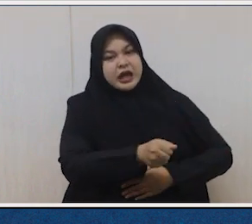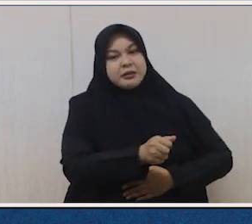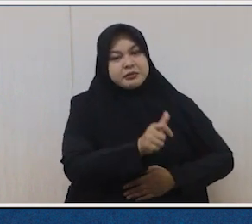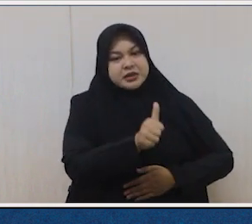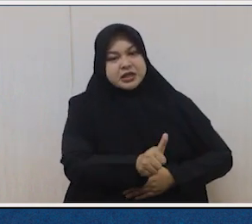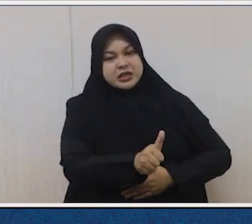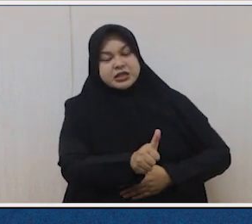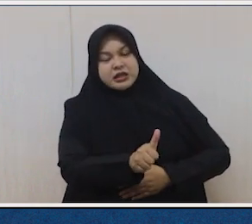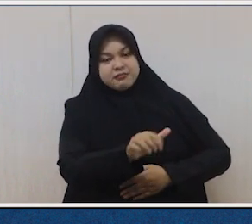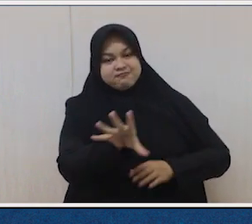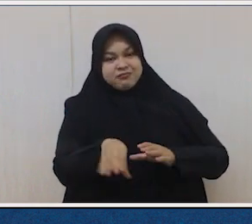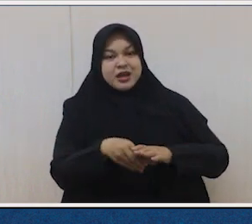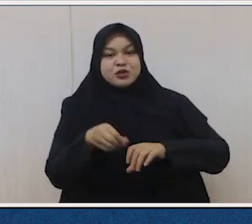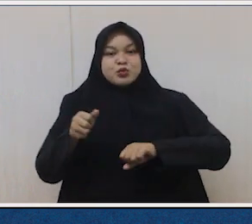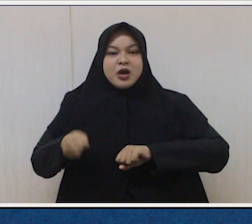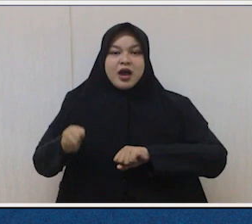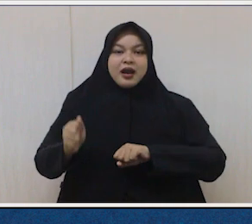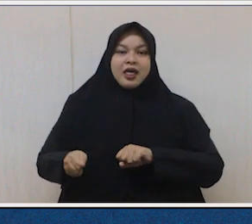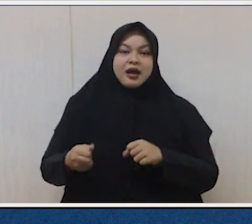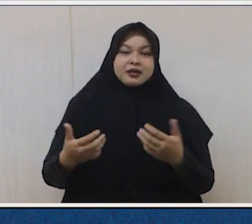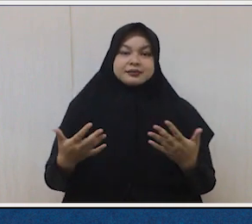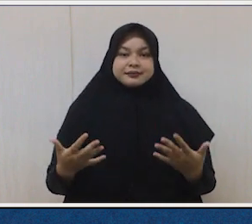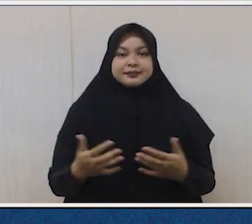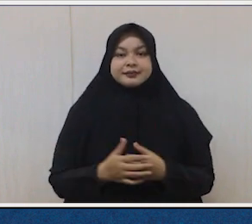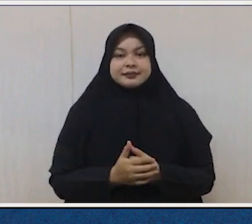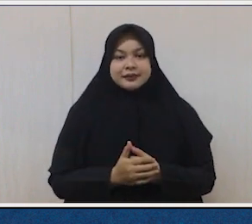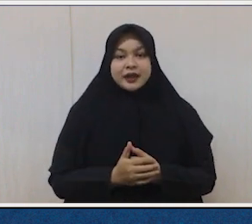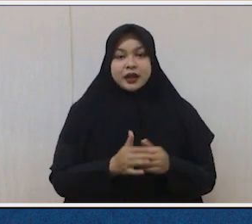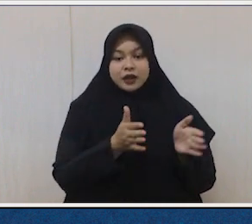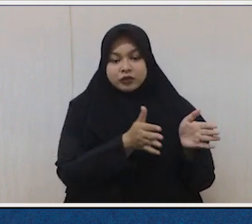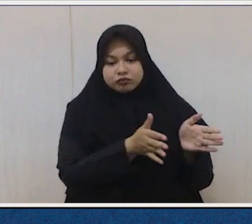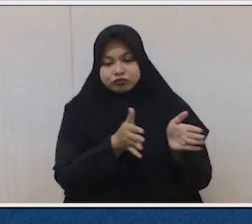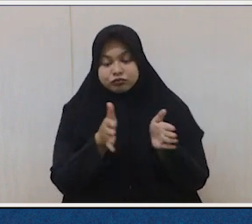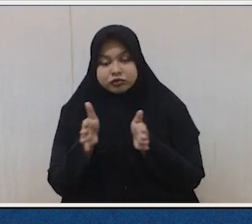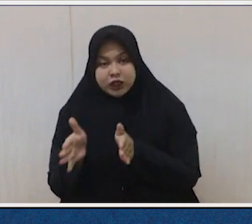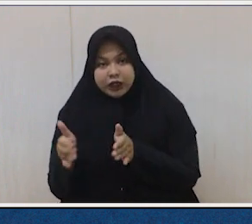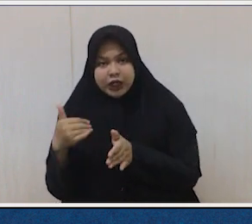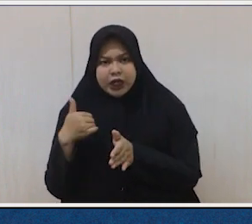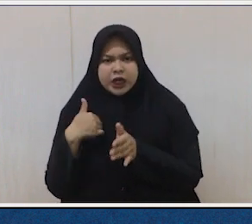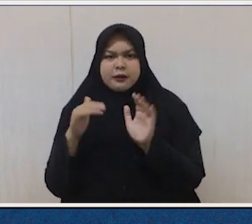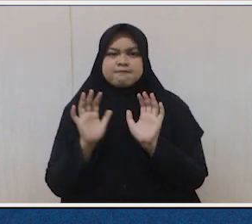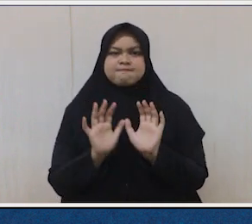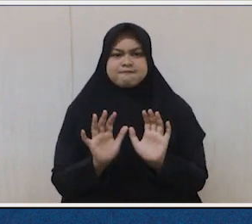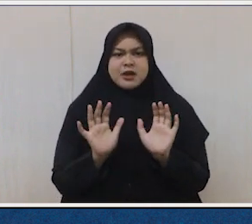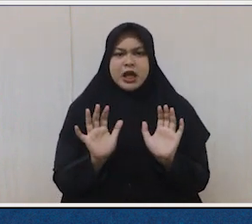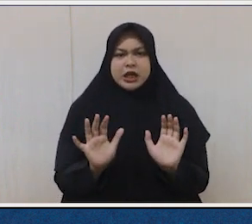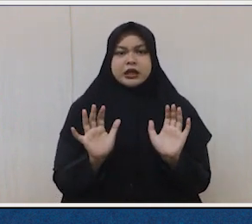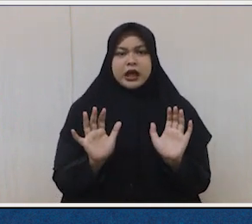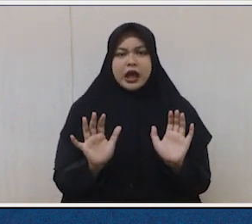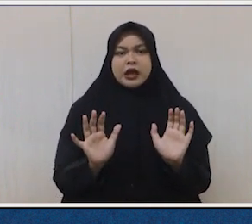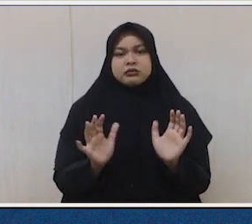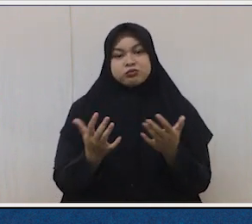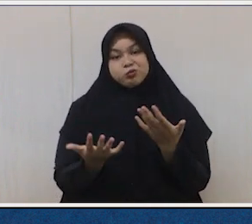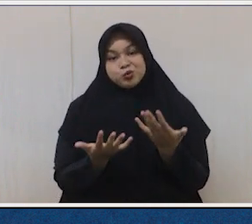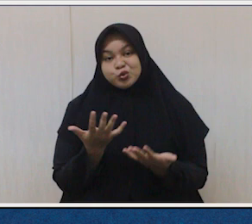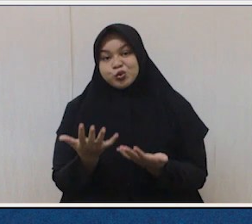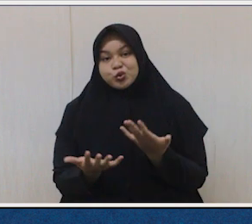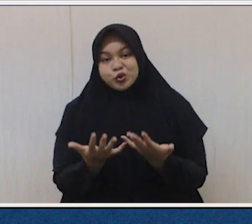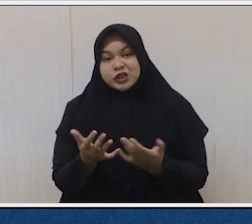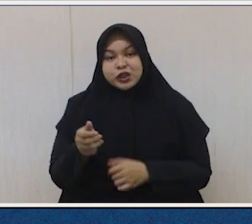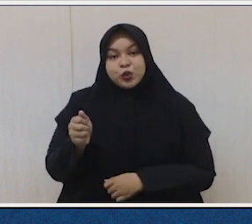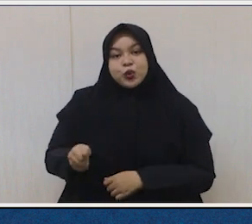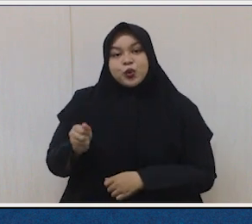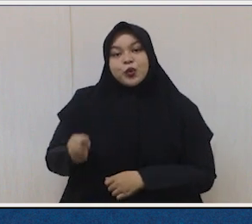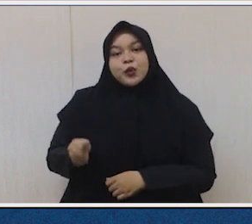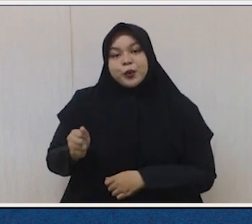gitu ya samaad dan kemudian ee kan Sebenarnya ada juga banyak ee mungkin hukum-hukum materiil yang